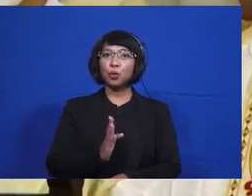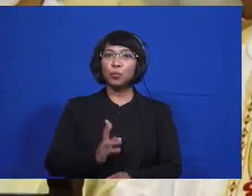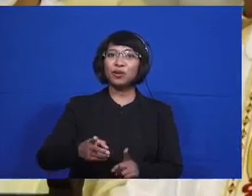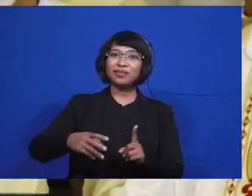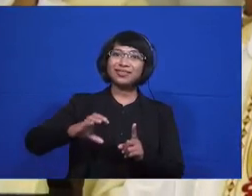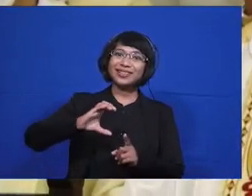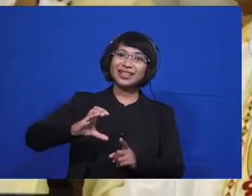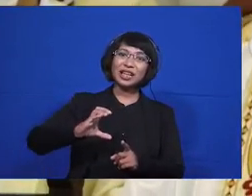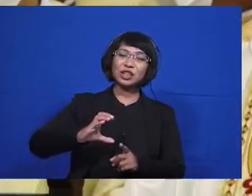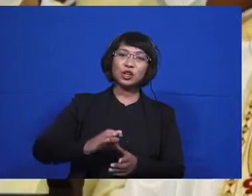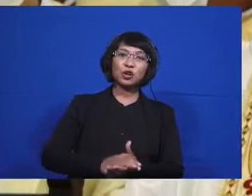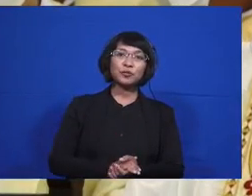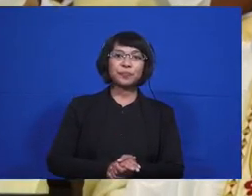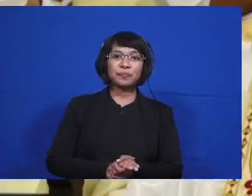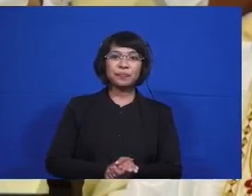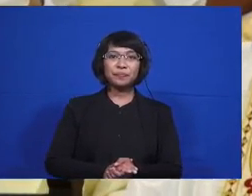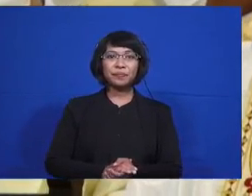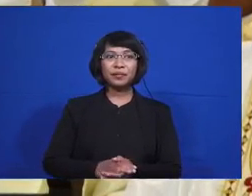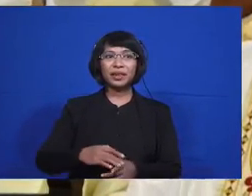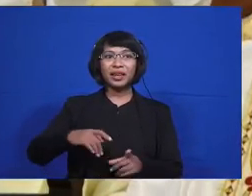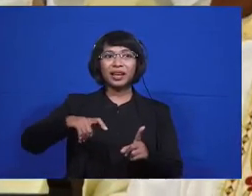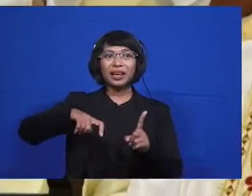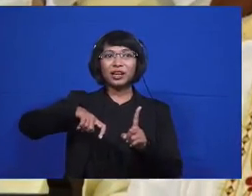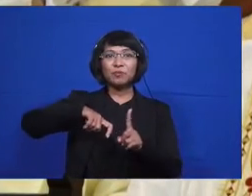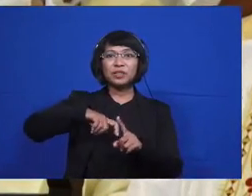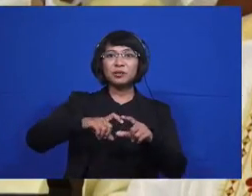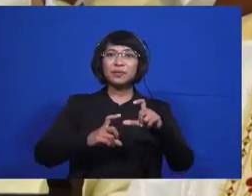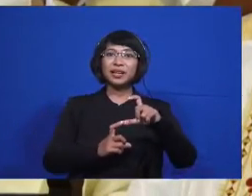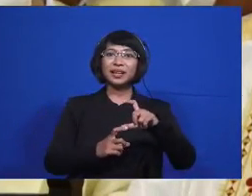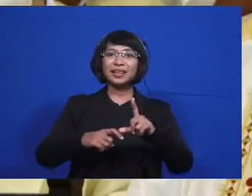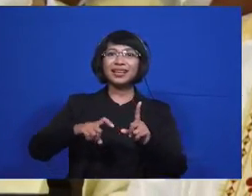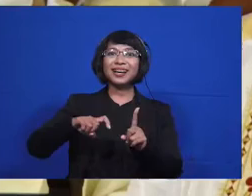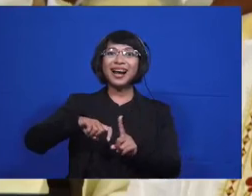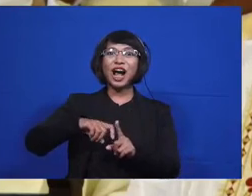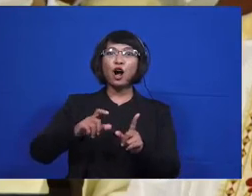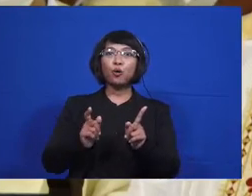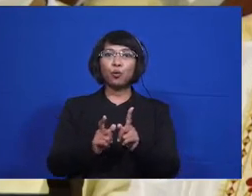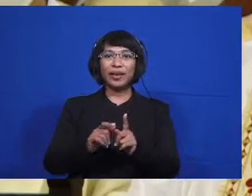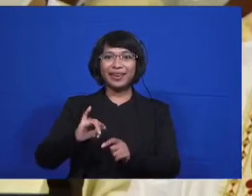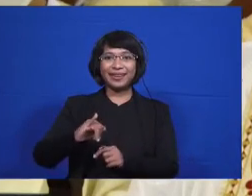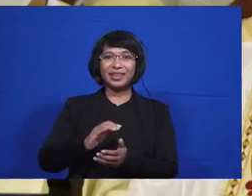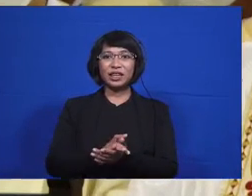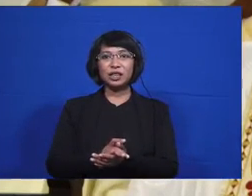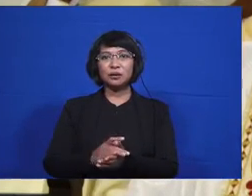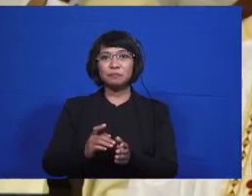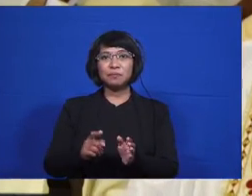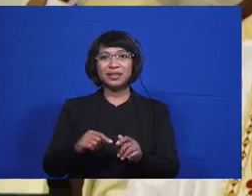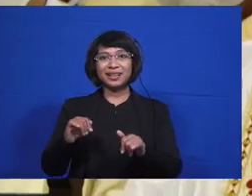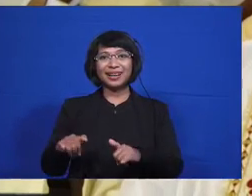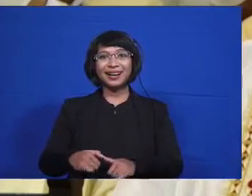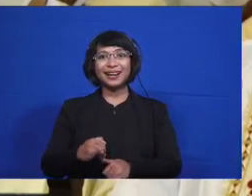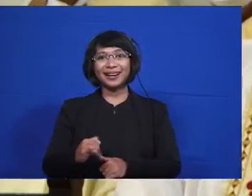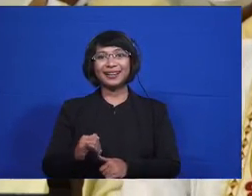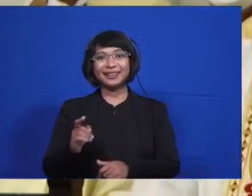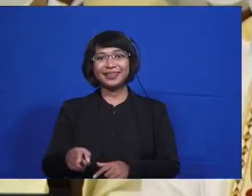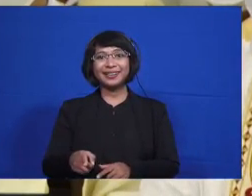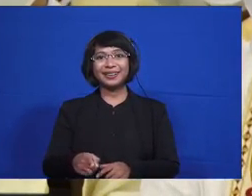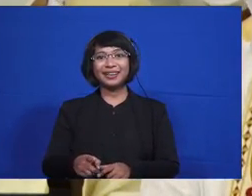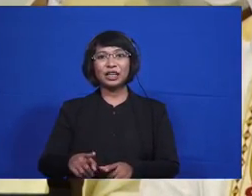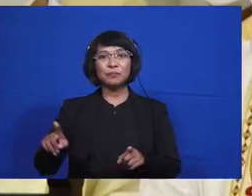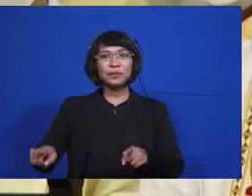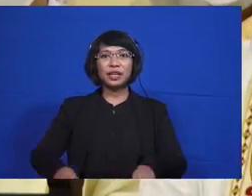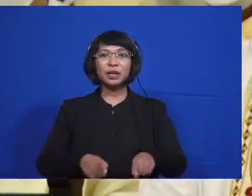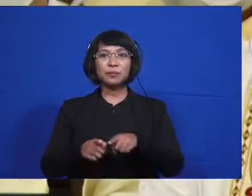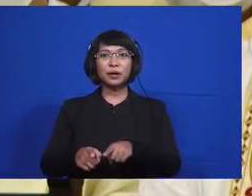staf Komisi Seminari KWI yang telah menyelenggarakan ini semua, mendampingi dengan tekun